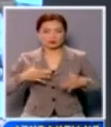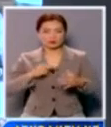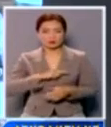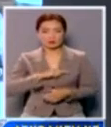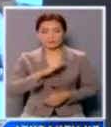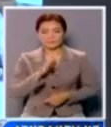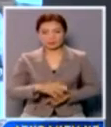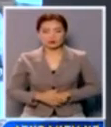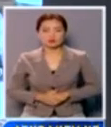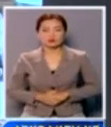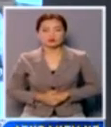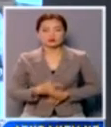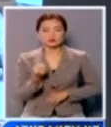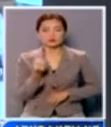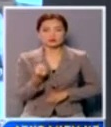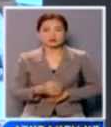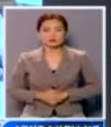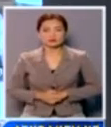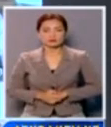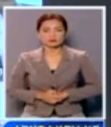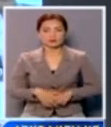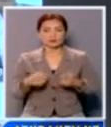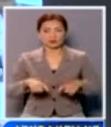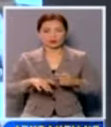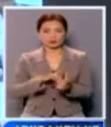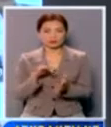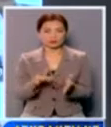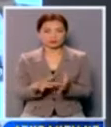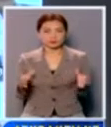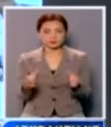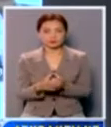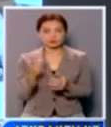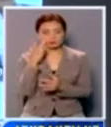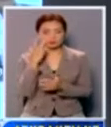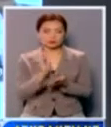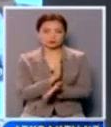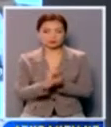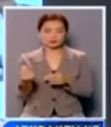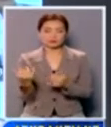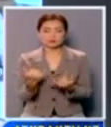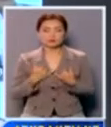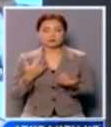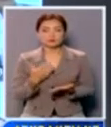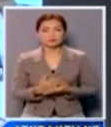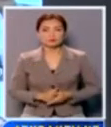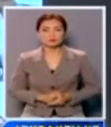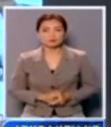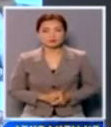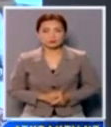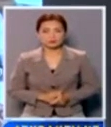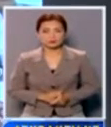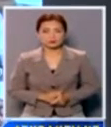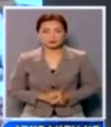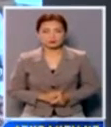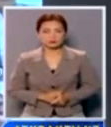жатырмыз. Және де қымда тест центр орталығы бізге тегін мүмкіндік берген болатын тест тапсыруға